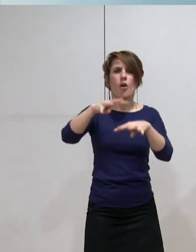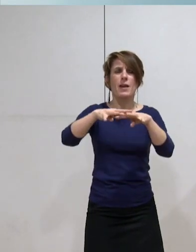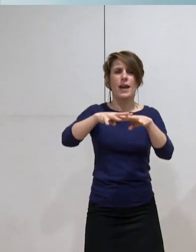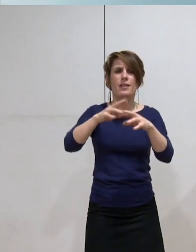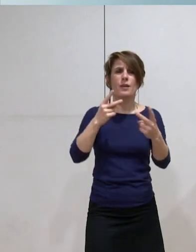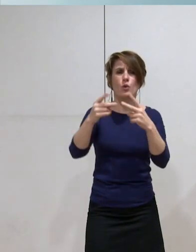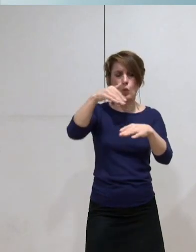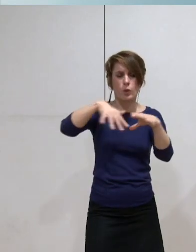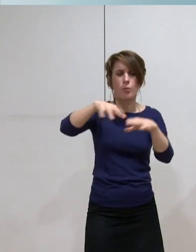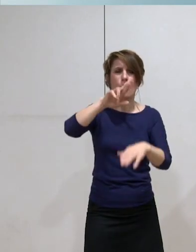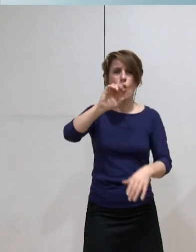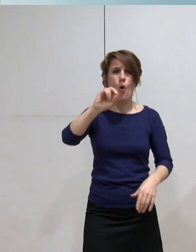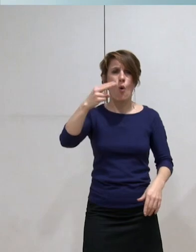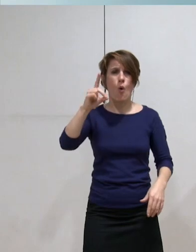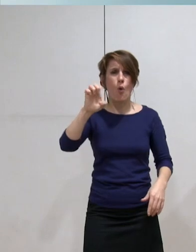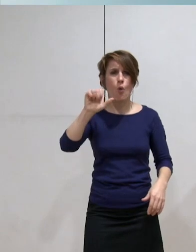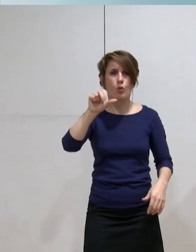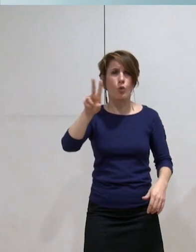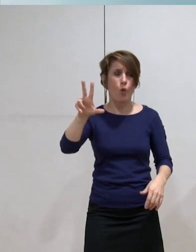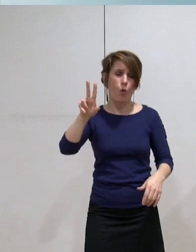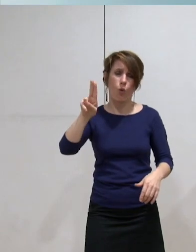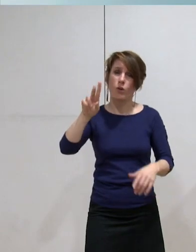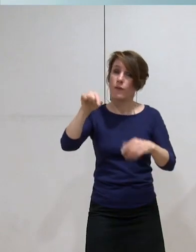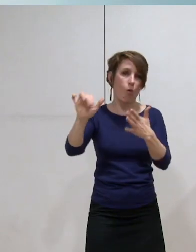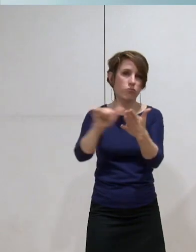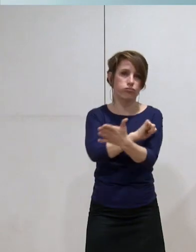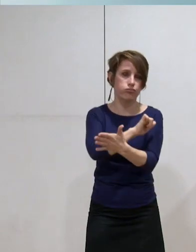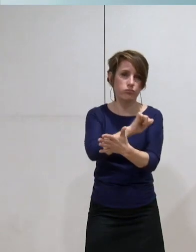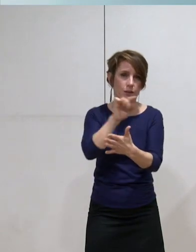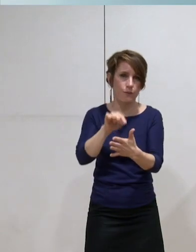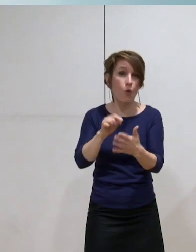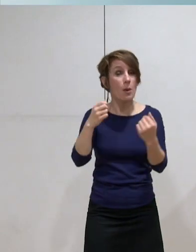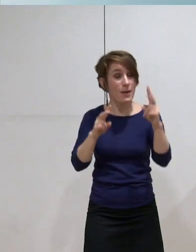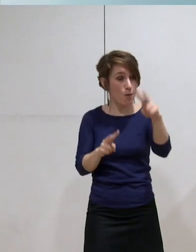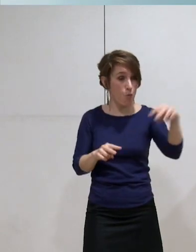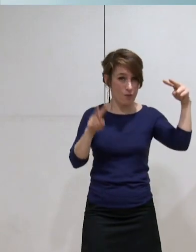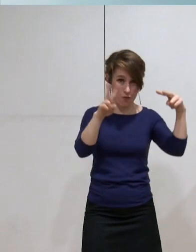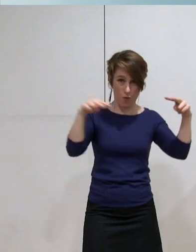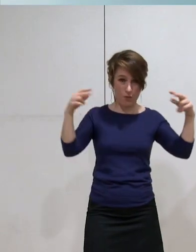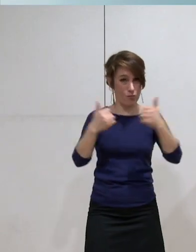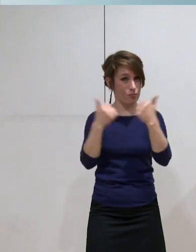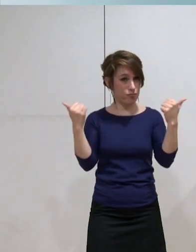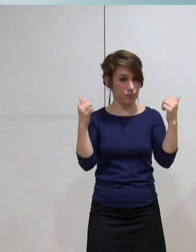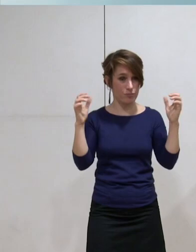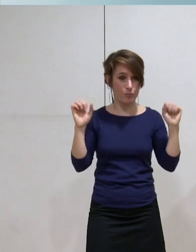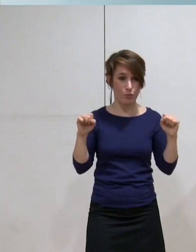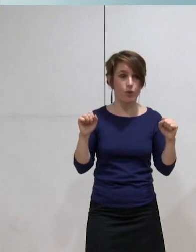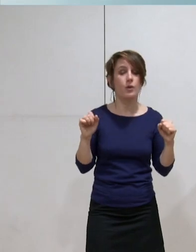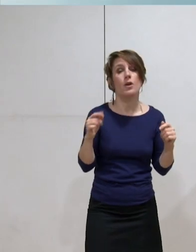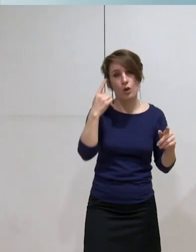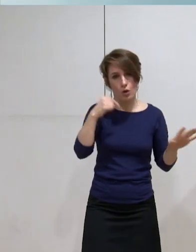revanche deux visions de société s'affrontent sur l'avenir de la 48 en ce qui nous